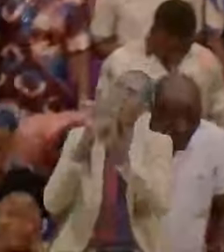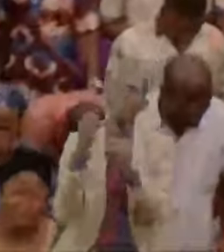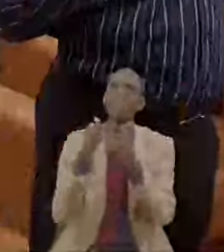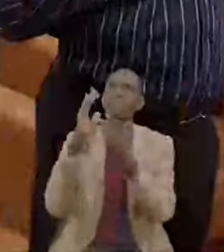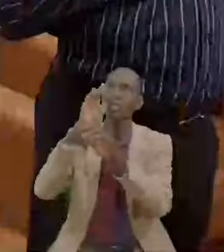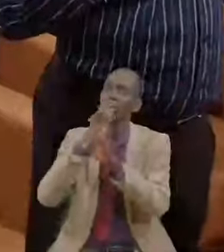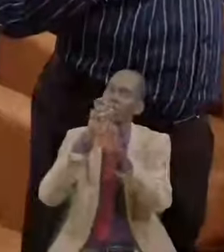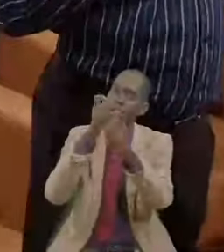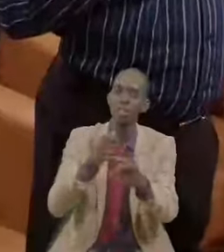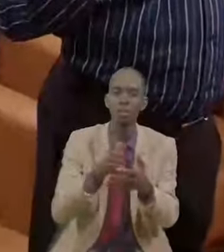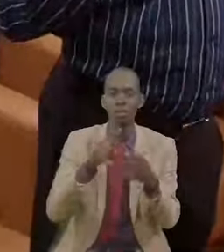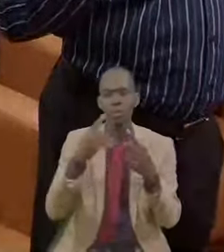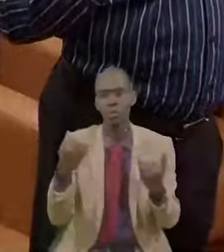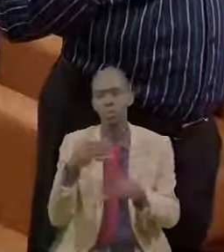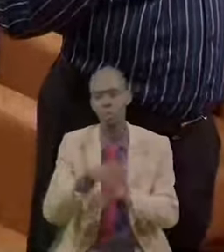Le succès.